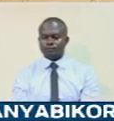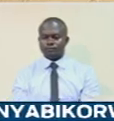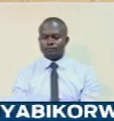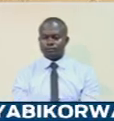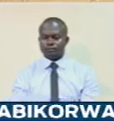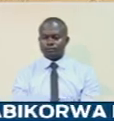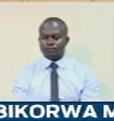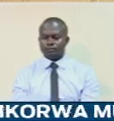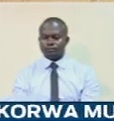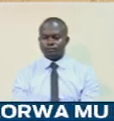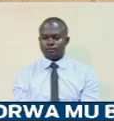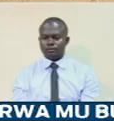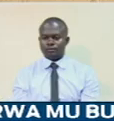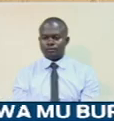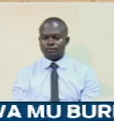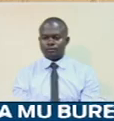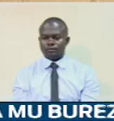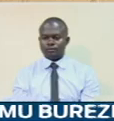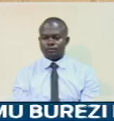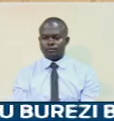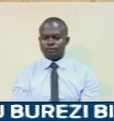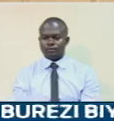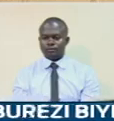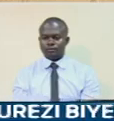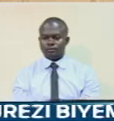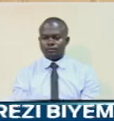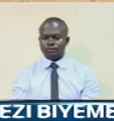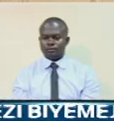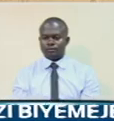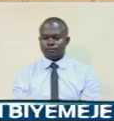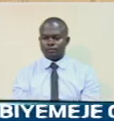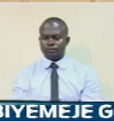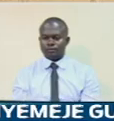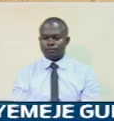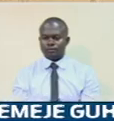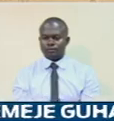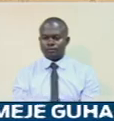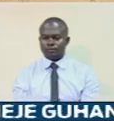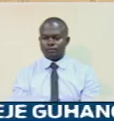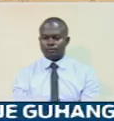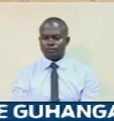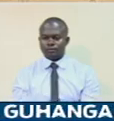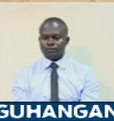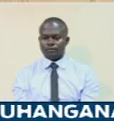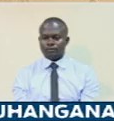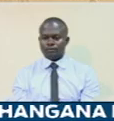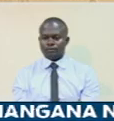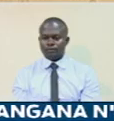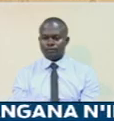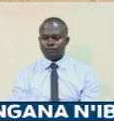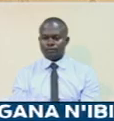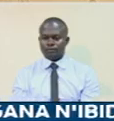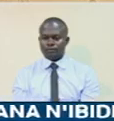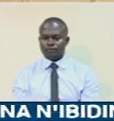ngo bashe kwiga. Ikindi ntago ari imiryango ari abaturanyi nta muntu ubuze ururimi rw'amarenga kugira ngo ababeho ayo makuru ku